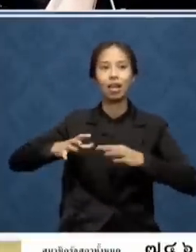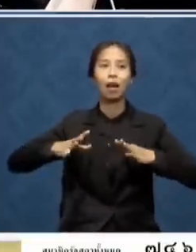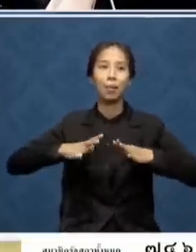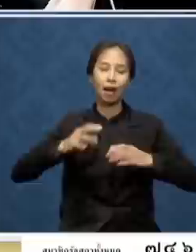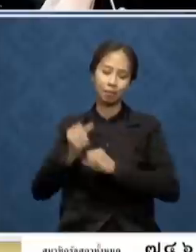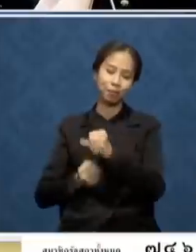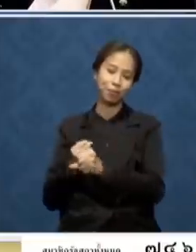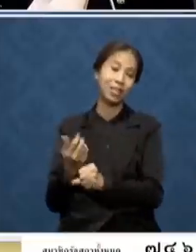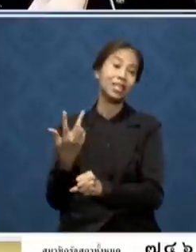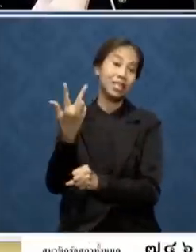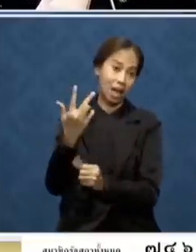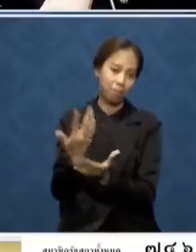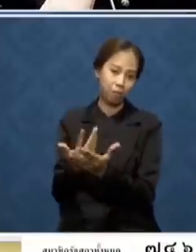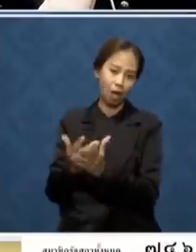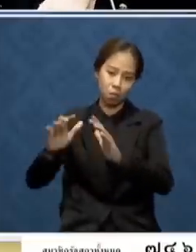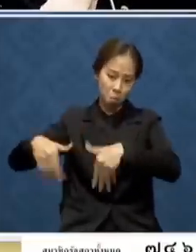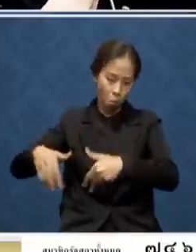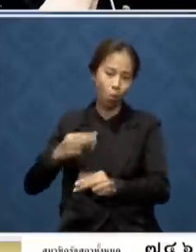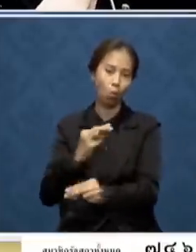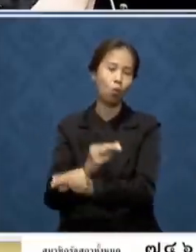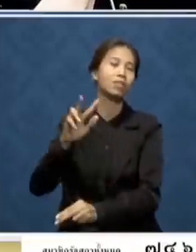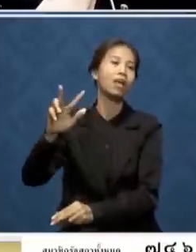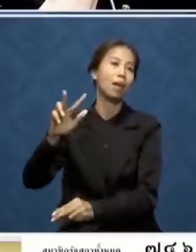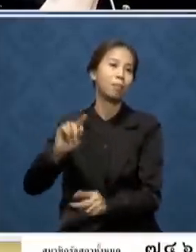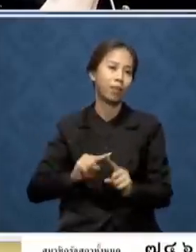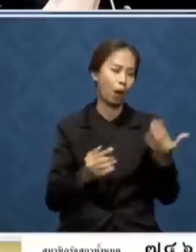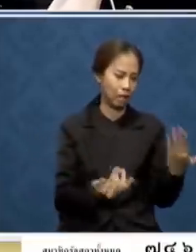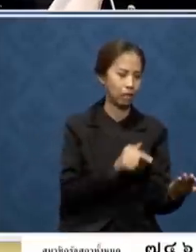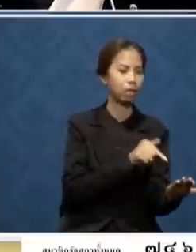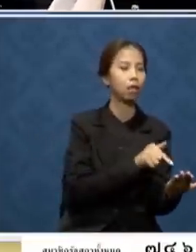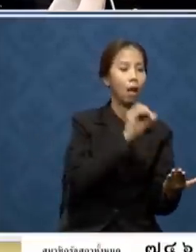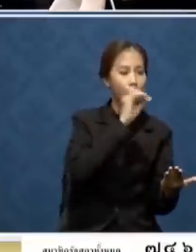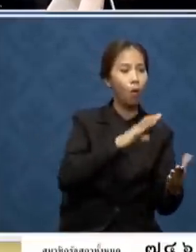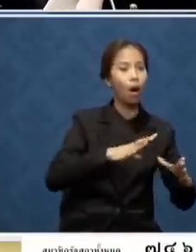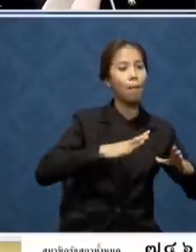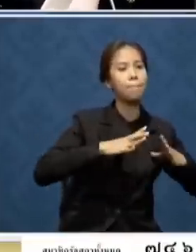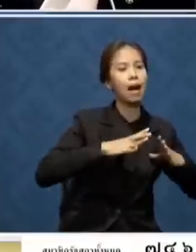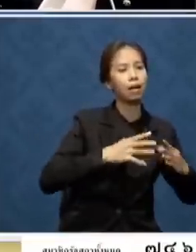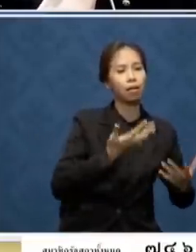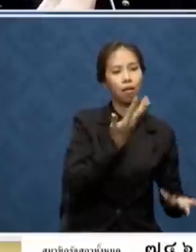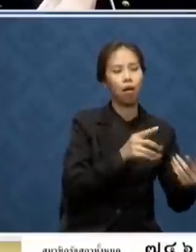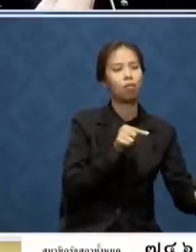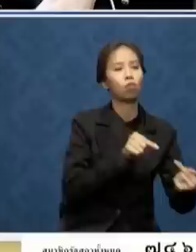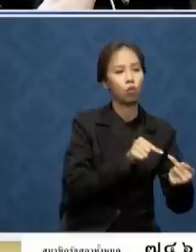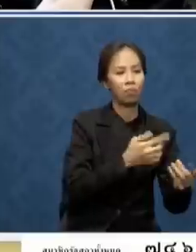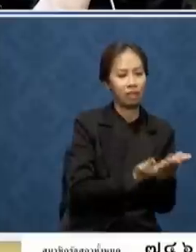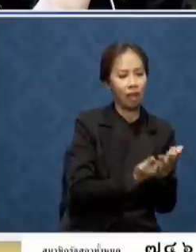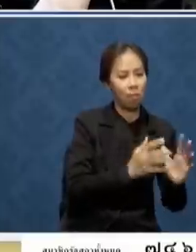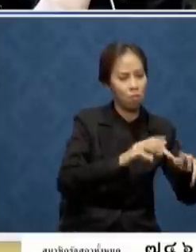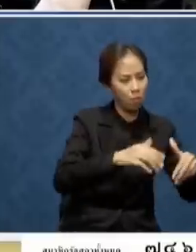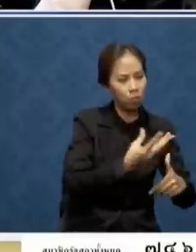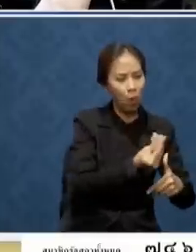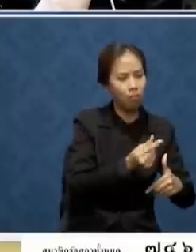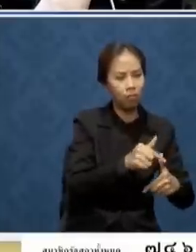ดี 3เท่าพอมาอยู่ในเล่มนี้บอกพักหนี้ตามความเหมาะสมรายได้เพิ่มขึ้นอย่างมีนัยยะสำคัญนะคะ